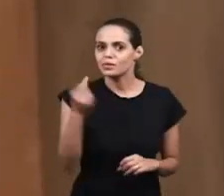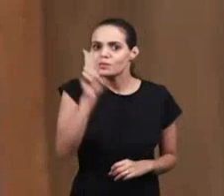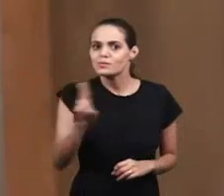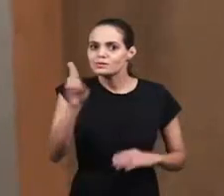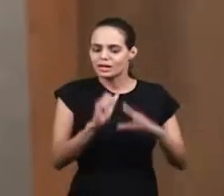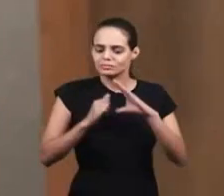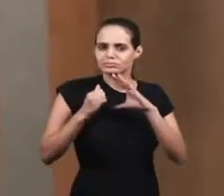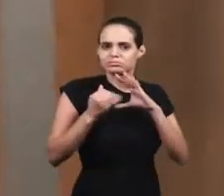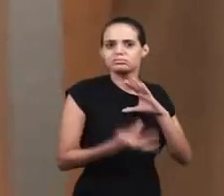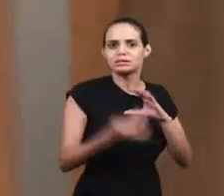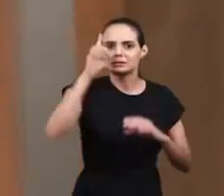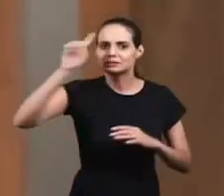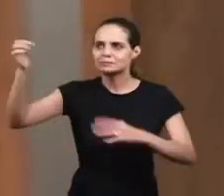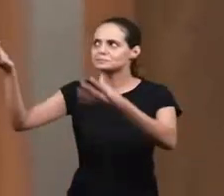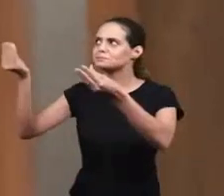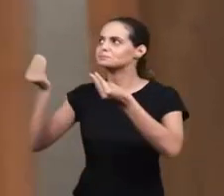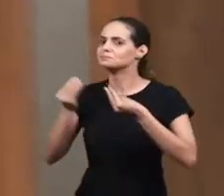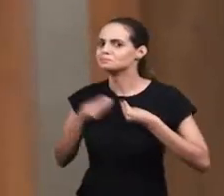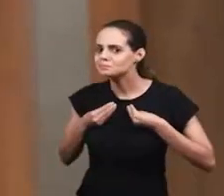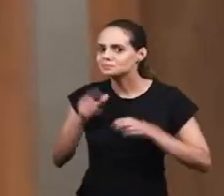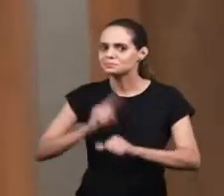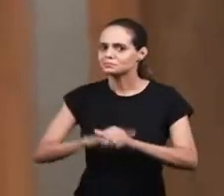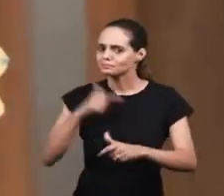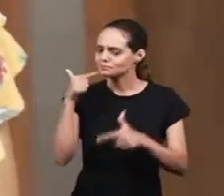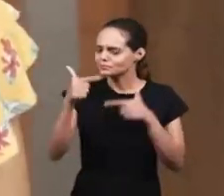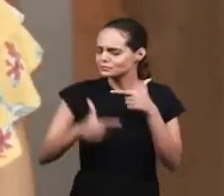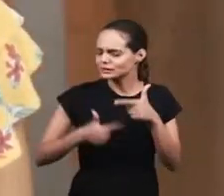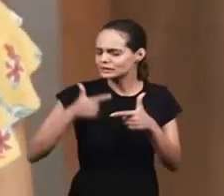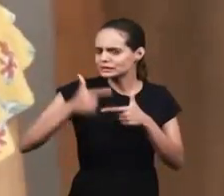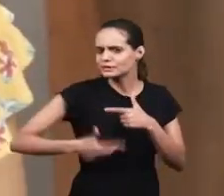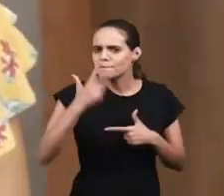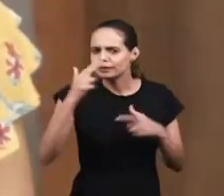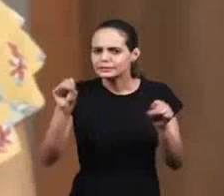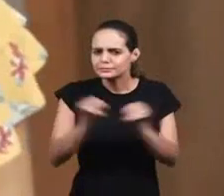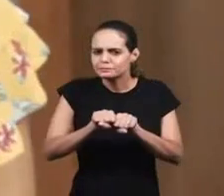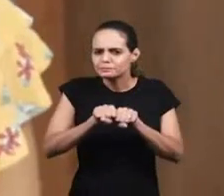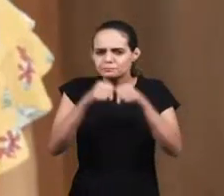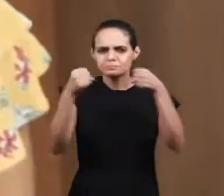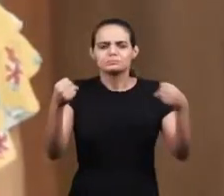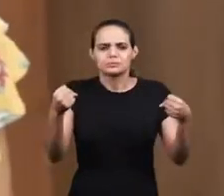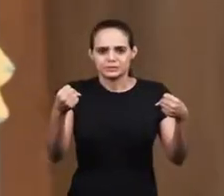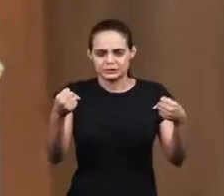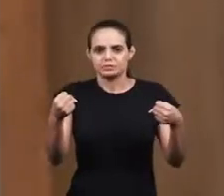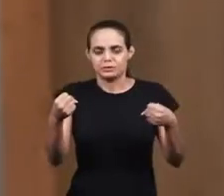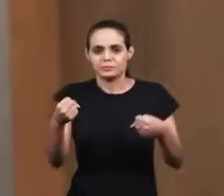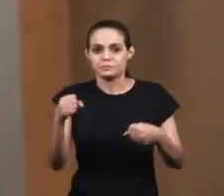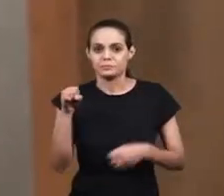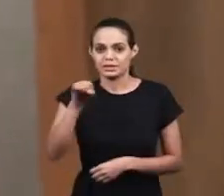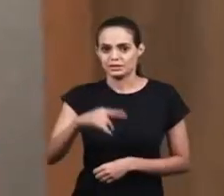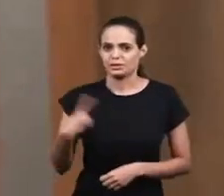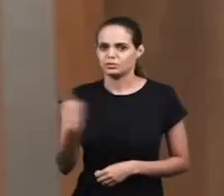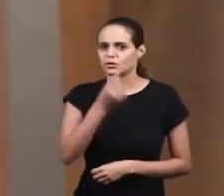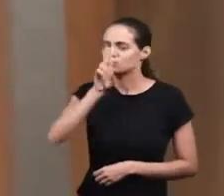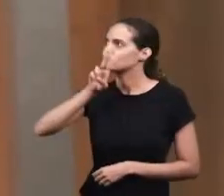enden, dass wenn wir die Mittel verwenden, die der Herr uns zur Verfügung stellte, so können wir im Namen